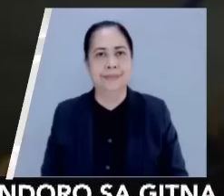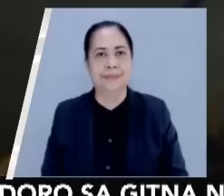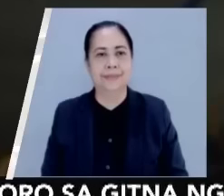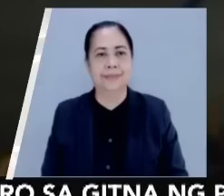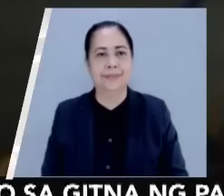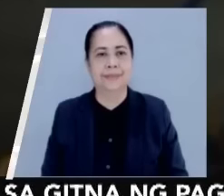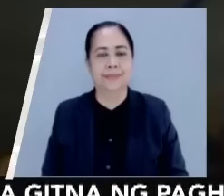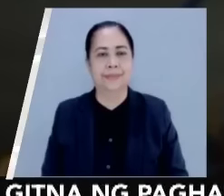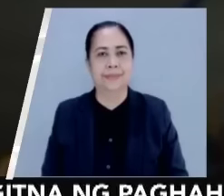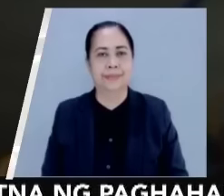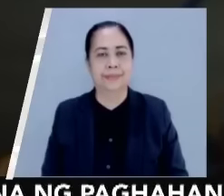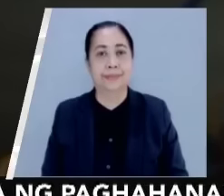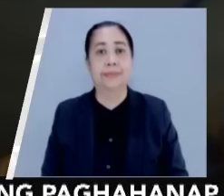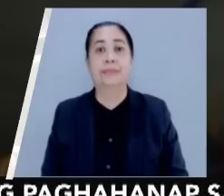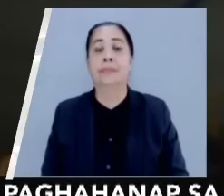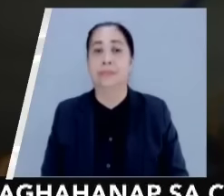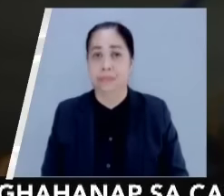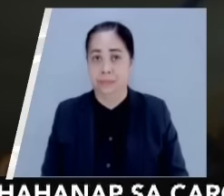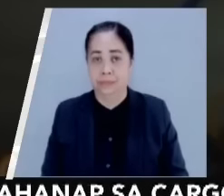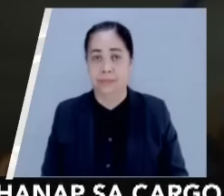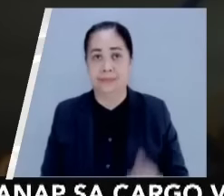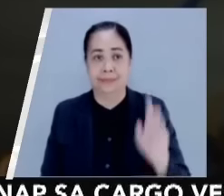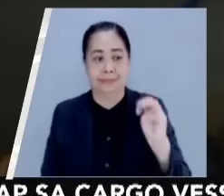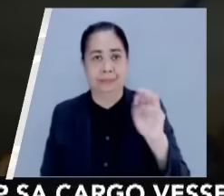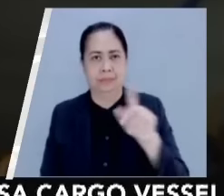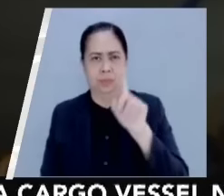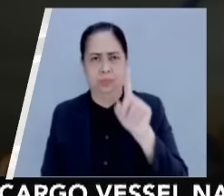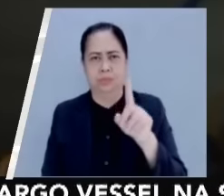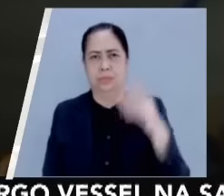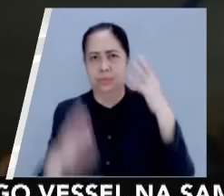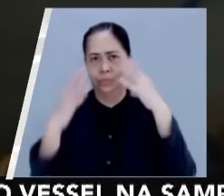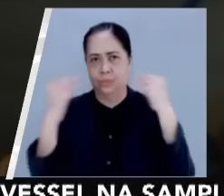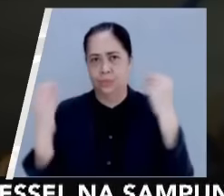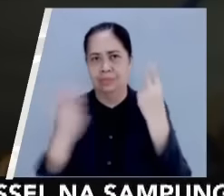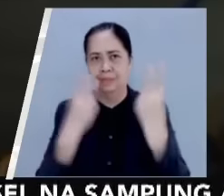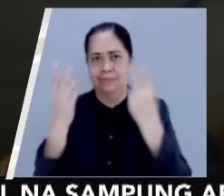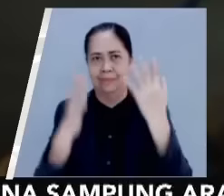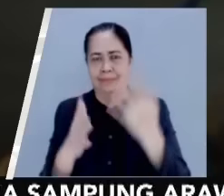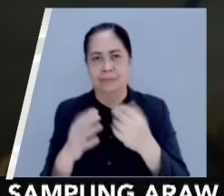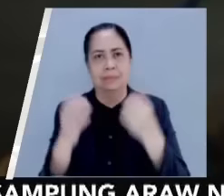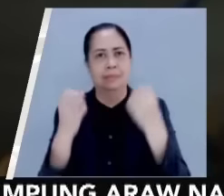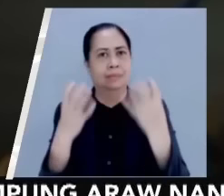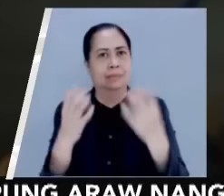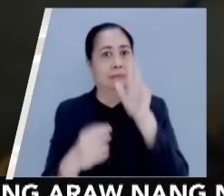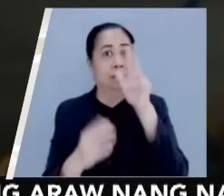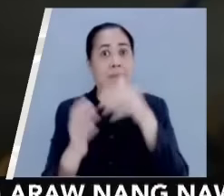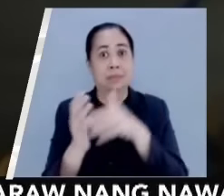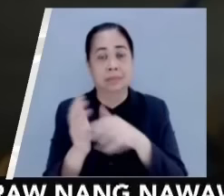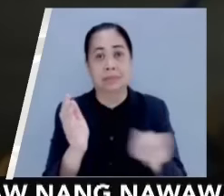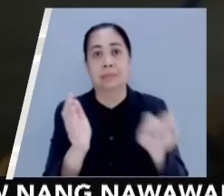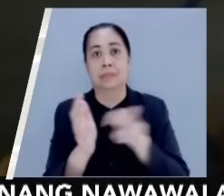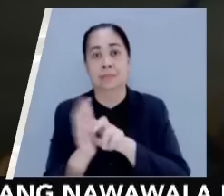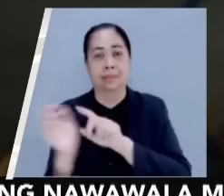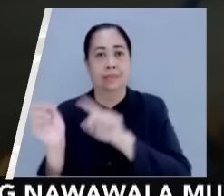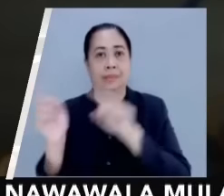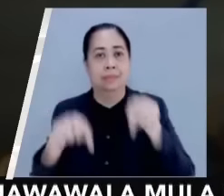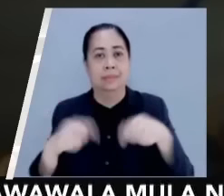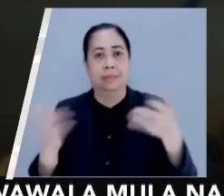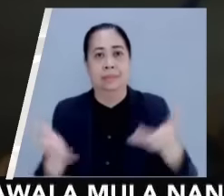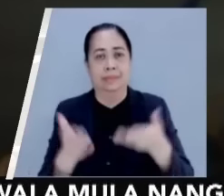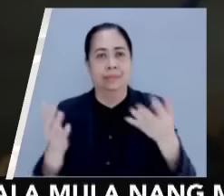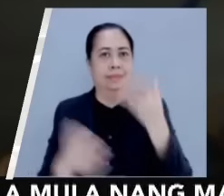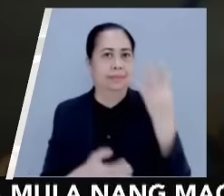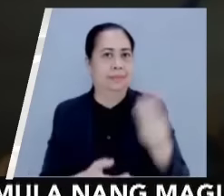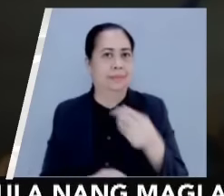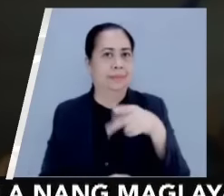At I mean, mga kapuso, isa lang yung si Michael na Dutch tourist sa mga 3,000 pasaherong nga nagpunta rito sa Batangas Port ngayong umaga